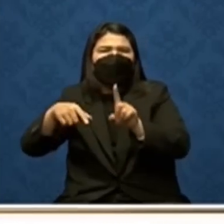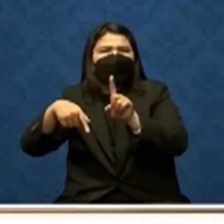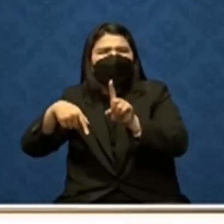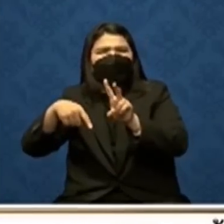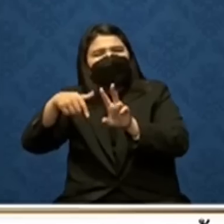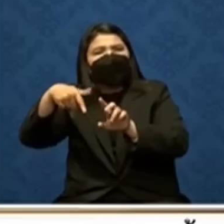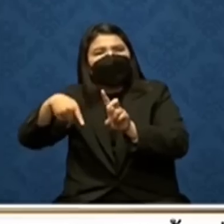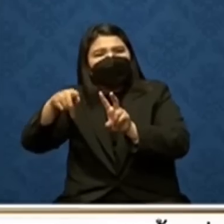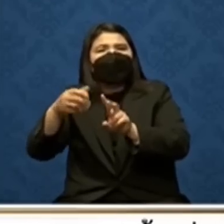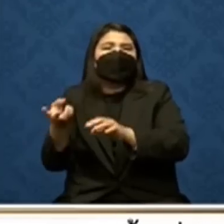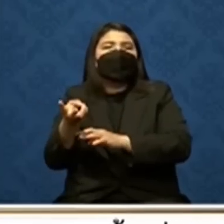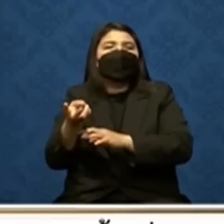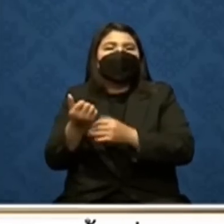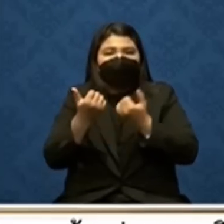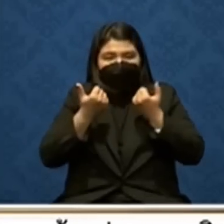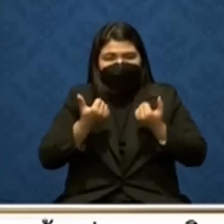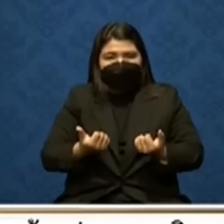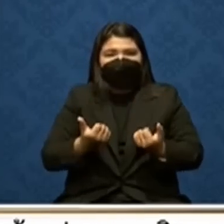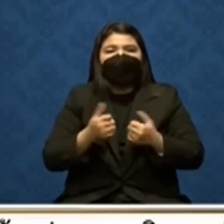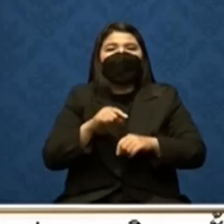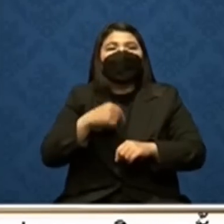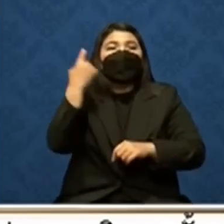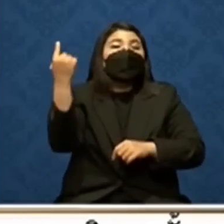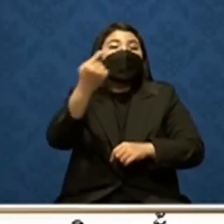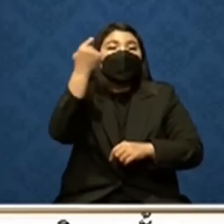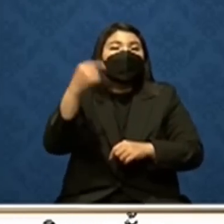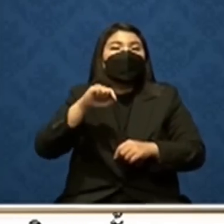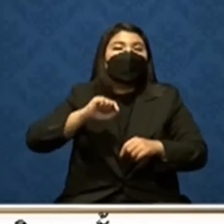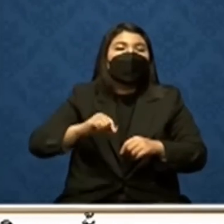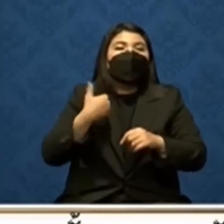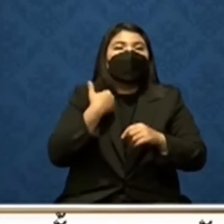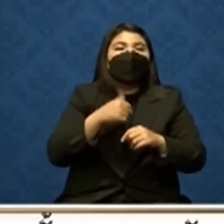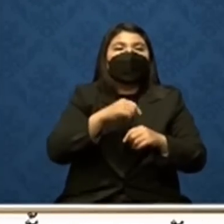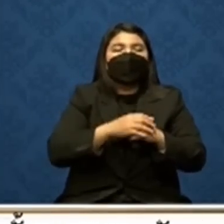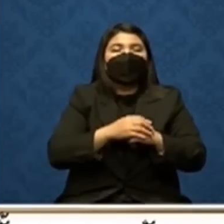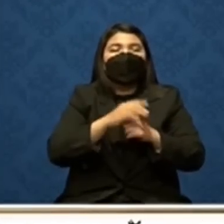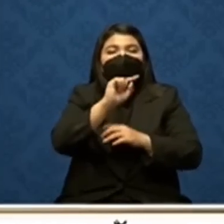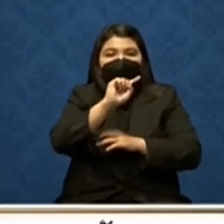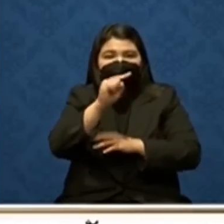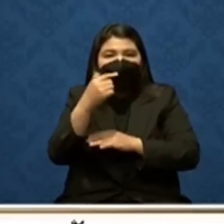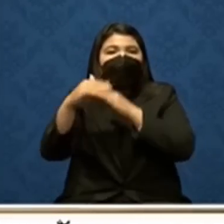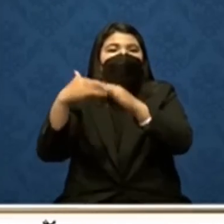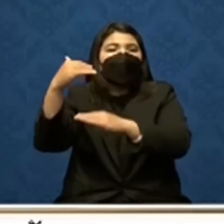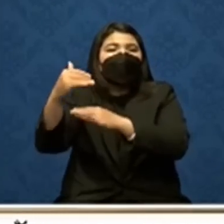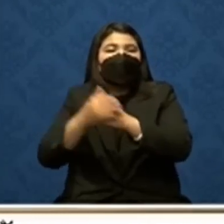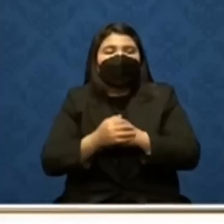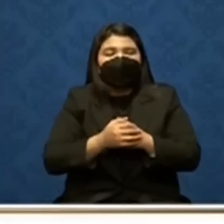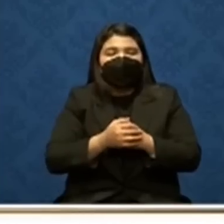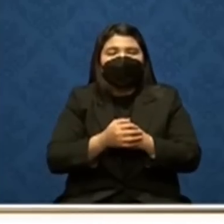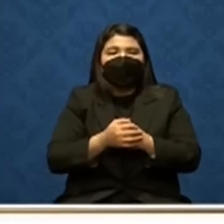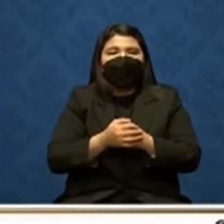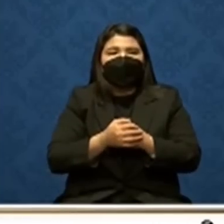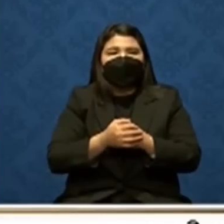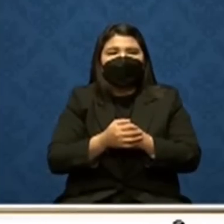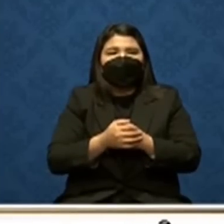ซึ่ตรนี้นี่ทำให้เรื่องของการทองเที่วเนี่กำลจะกมาอกครั้งถ้าเราลองถามดูว่า